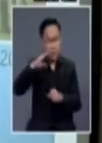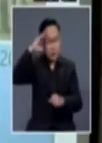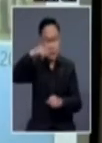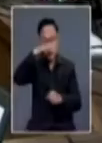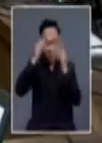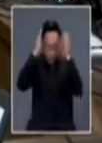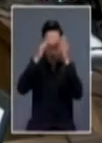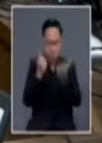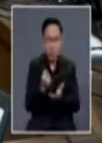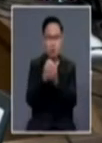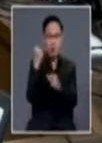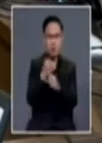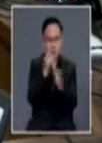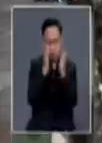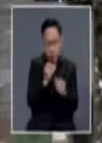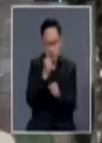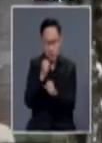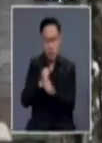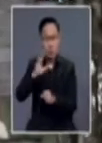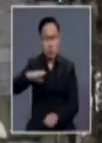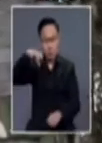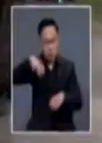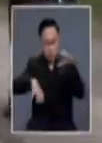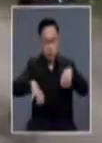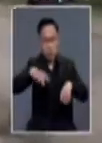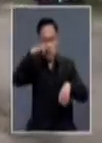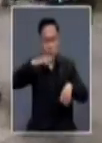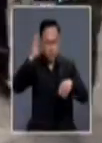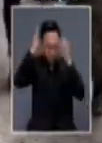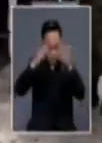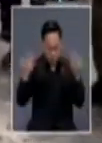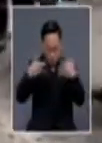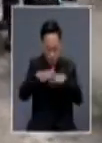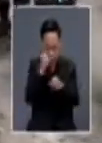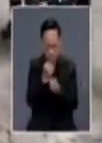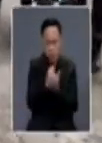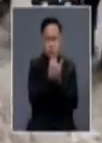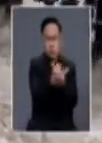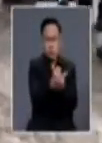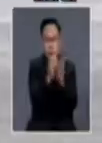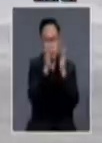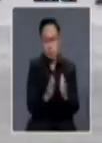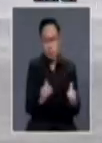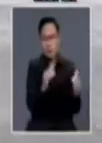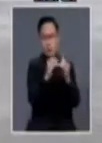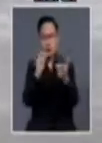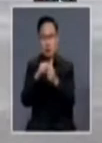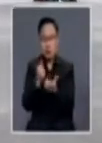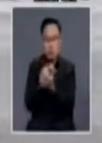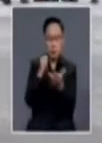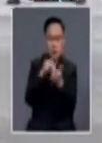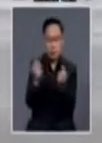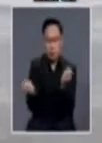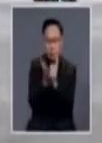เพื่อให้กำลังพลในระดับปฏิบัติการของกองทัพทั้งสองประเทศสามารถปฏิบัติงานช่วยเหลือด้านมนุษยธรรมและการบรรเทาภัยพิบัติ